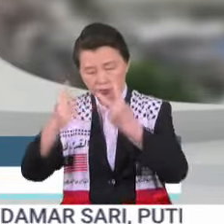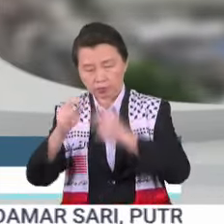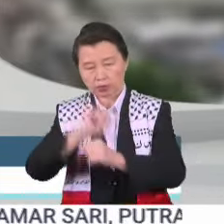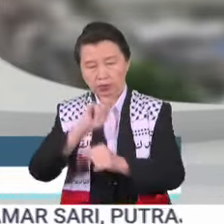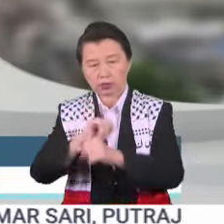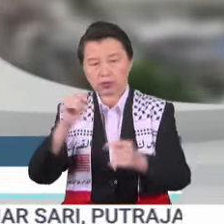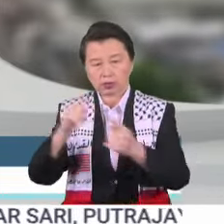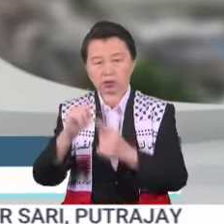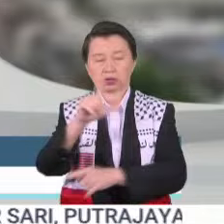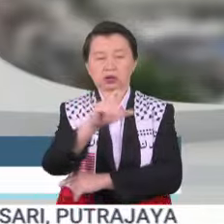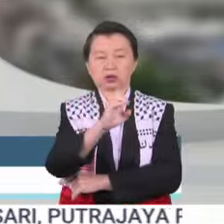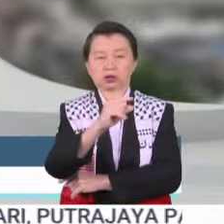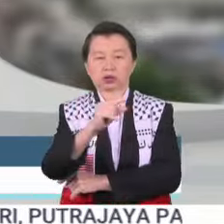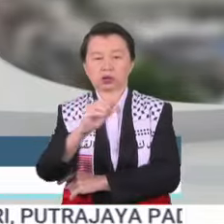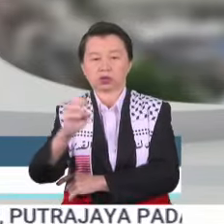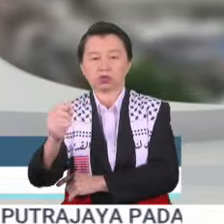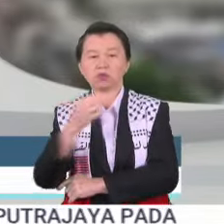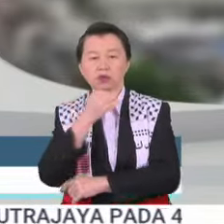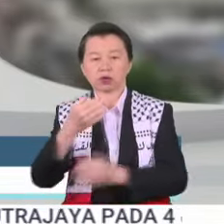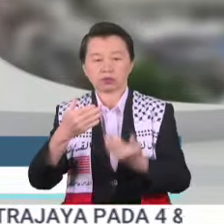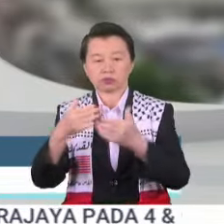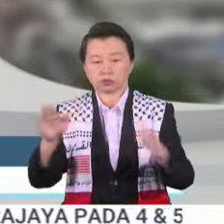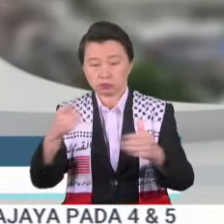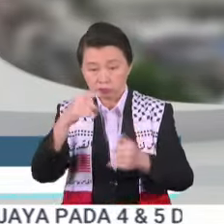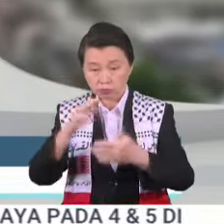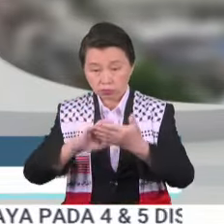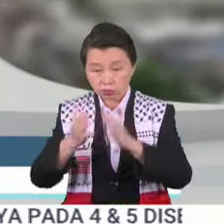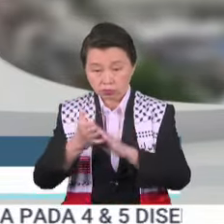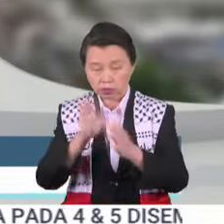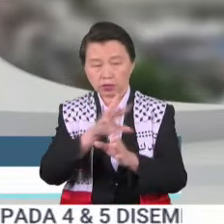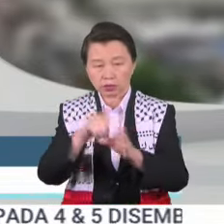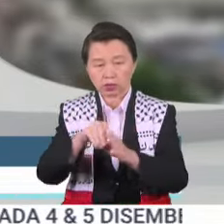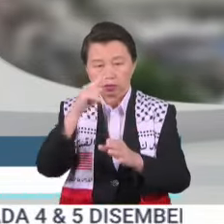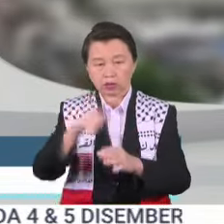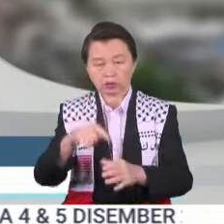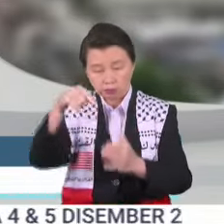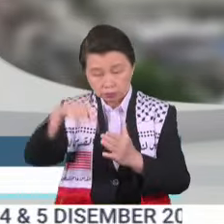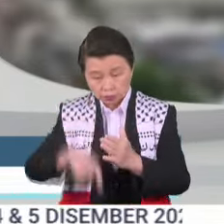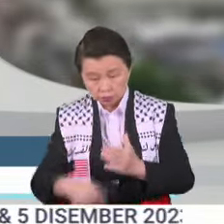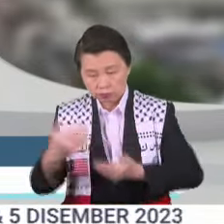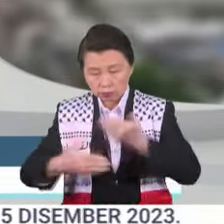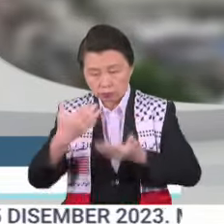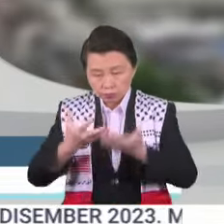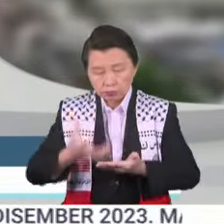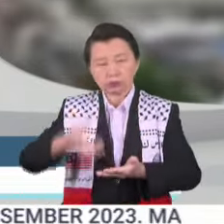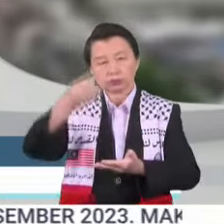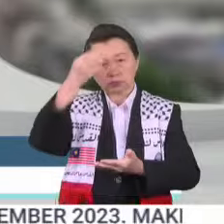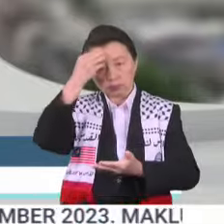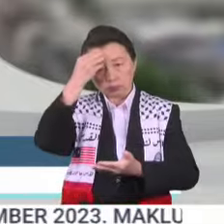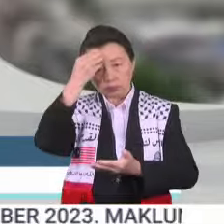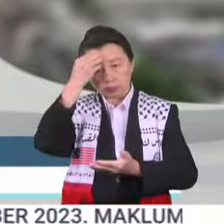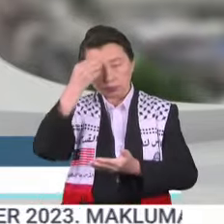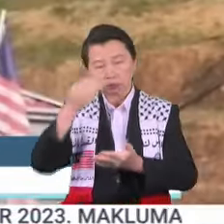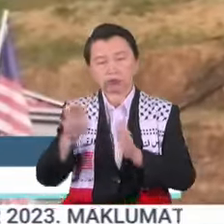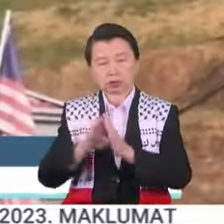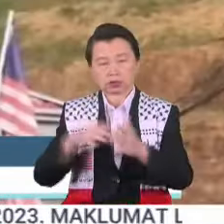ke Lenggong Geopark sebagai pendedahan kepada komuniti terlibat untuk mendalami proses pembelajaran